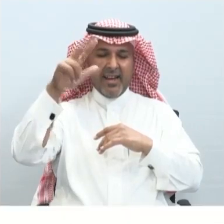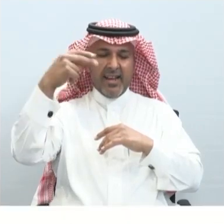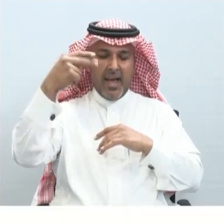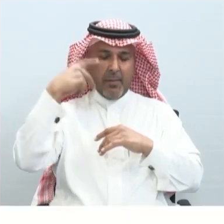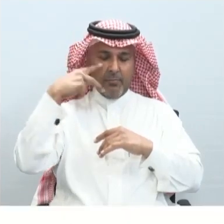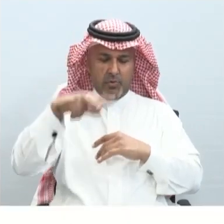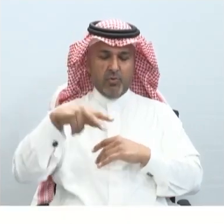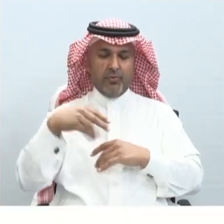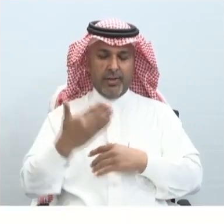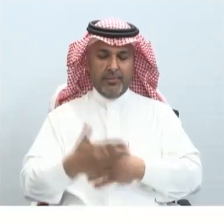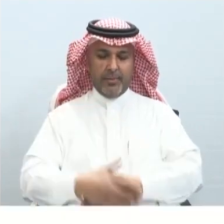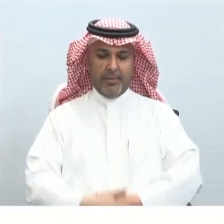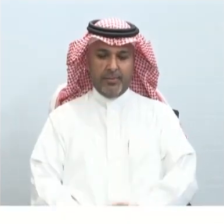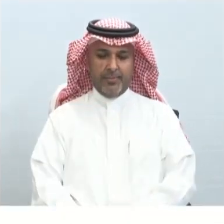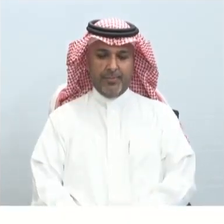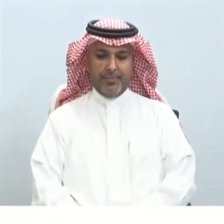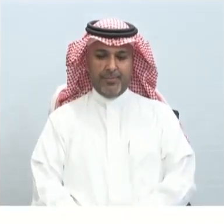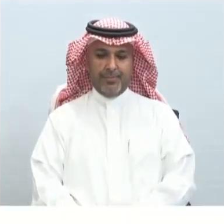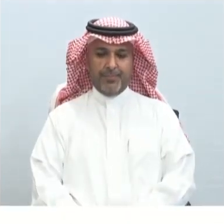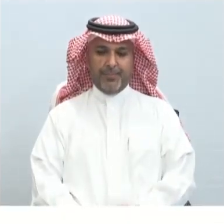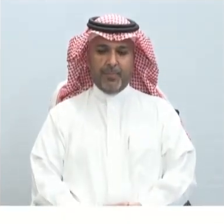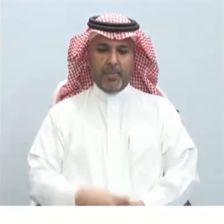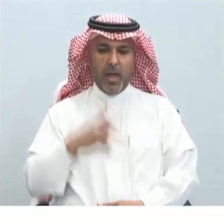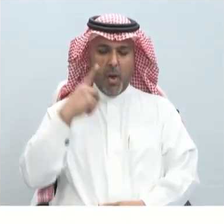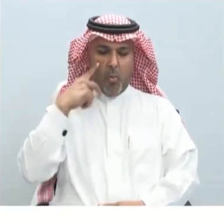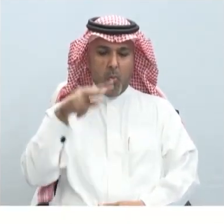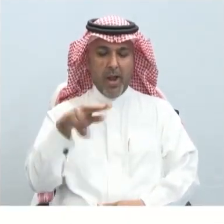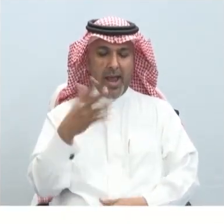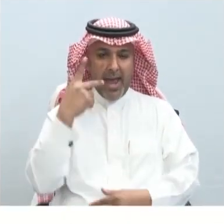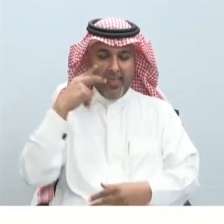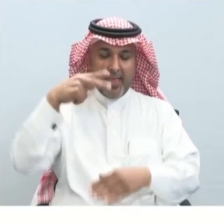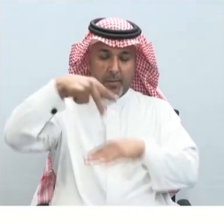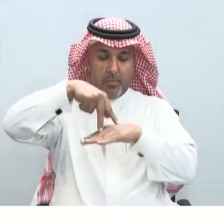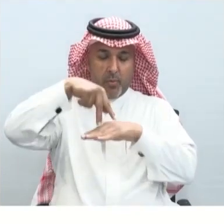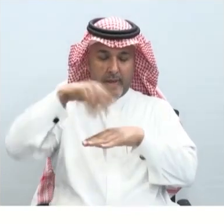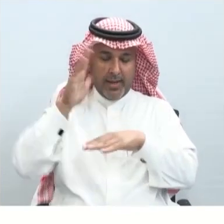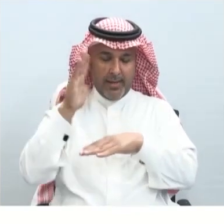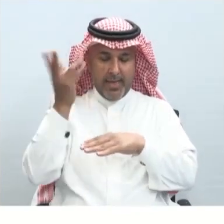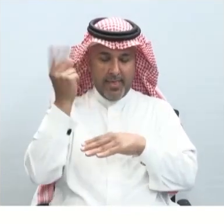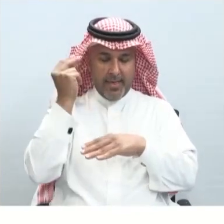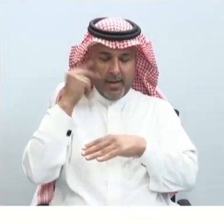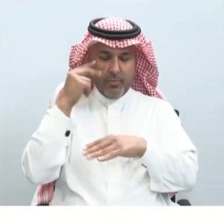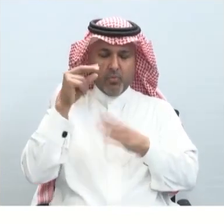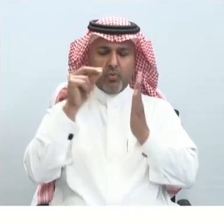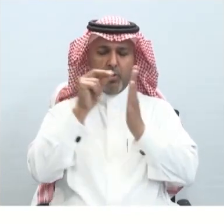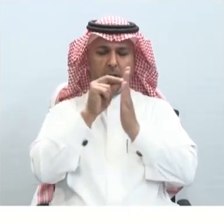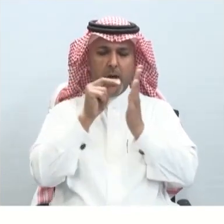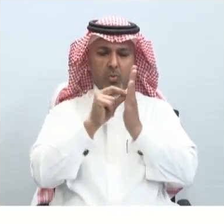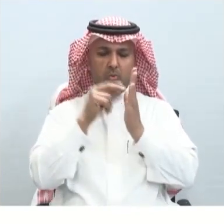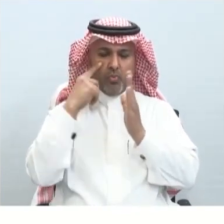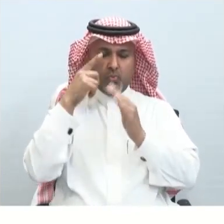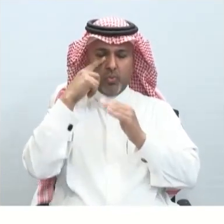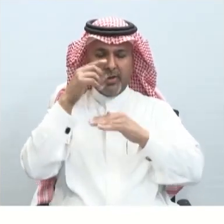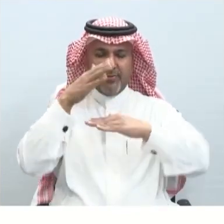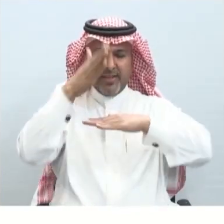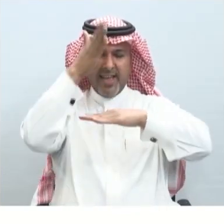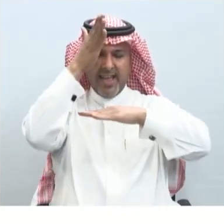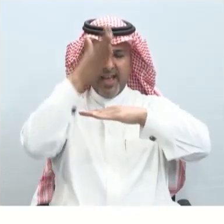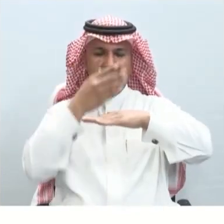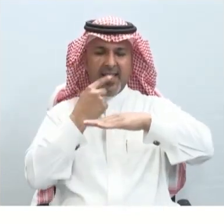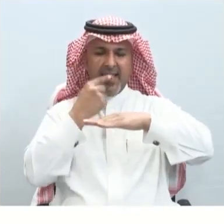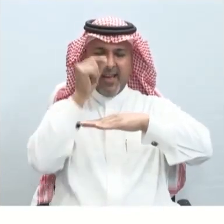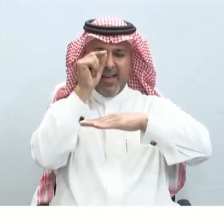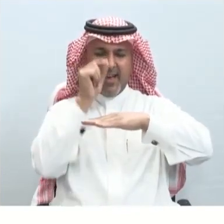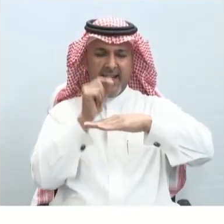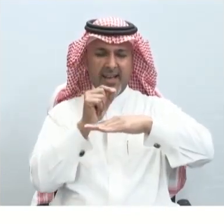دعونا نتعرف في البدايه او نتذكر اللي هو قانون ايجاد مساحه المثلث احنا قلنا ان احنا نعرف ان